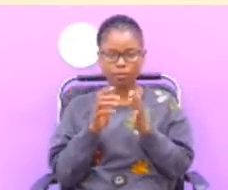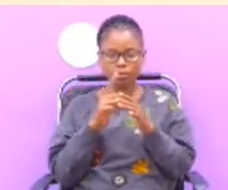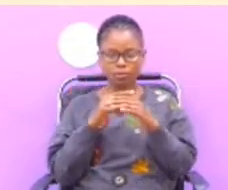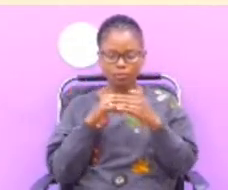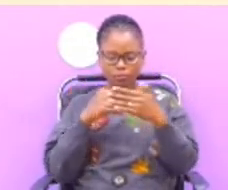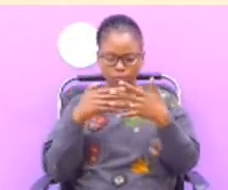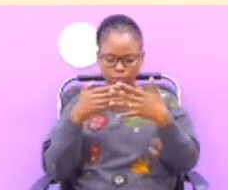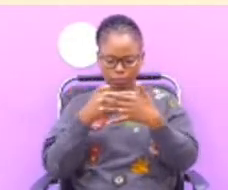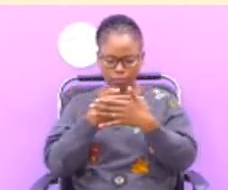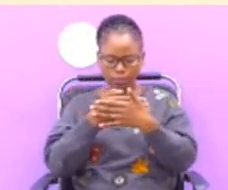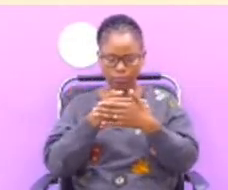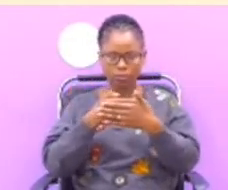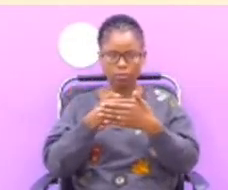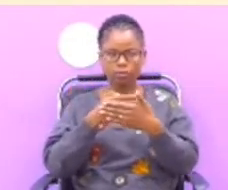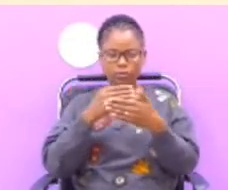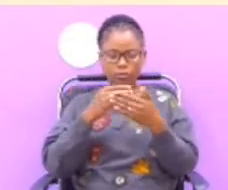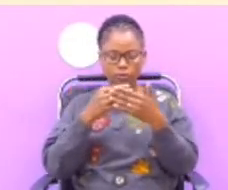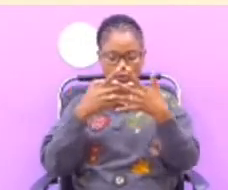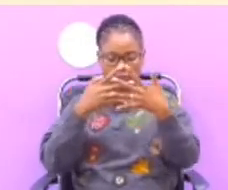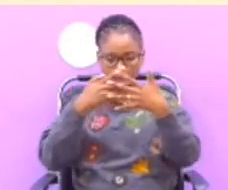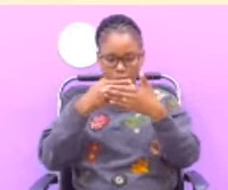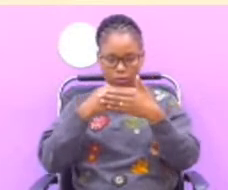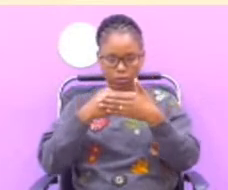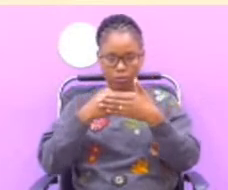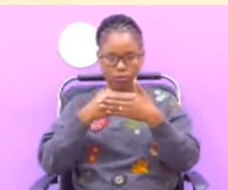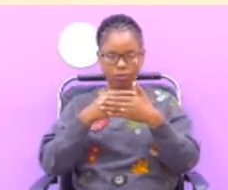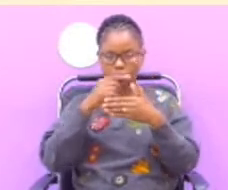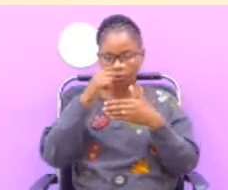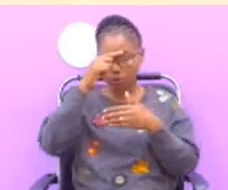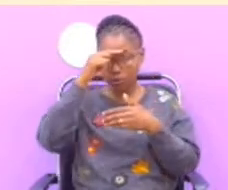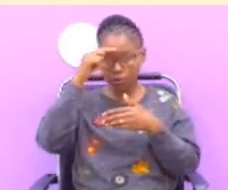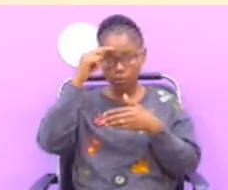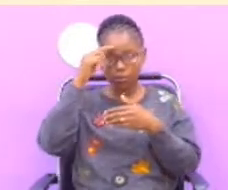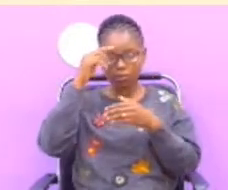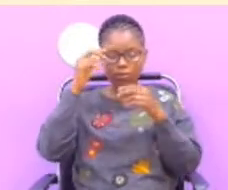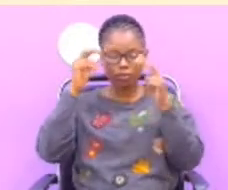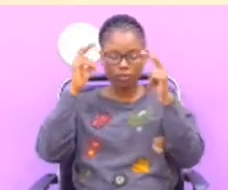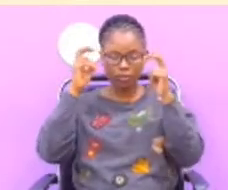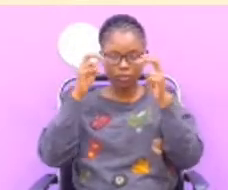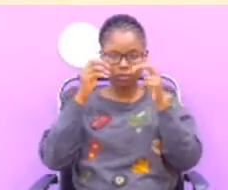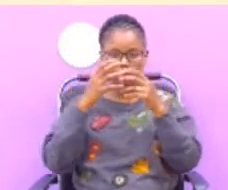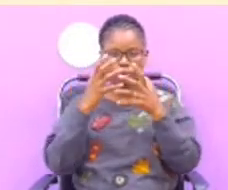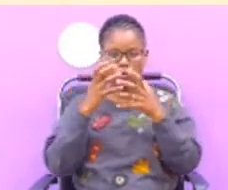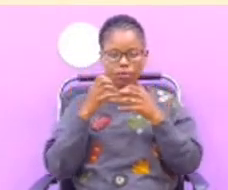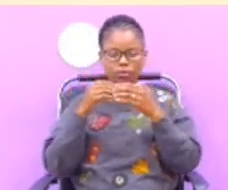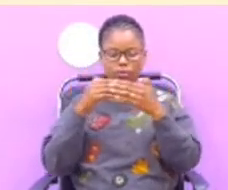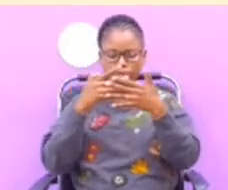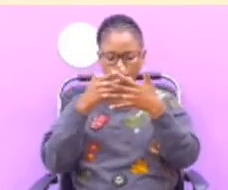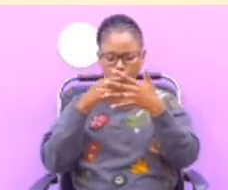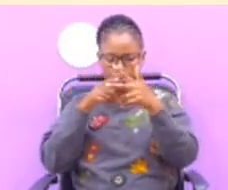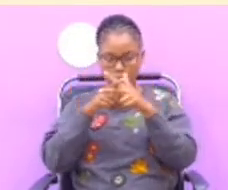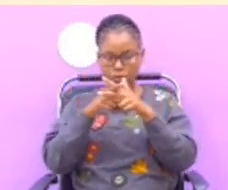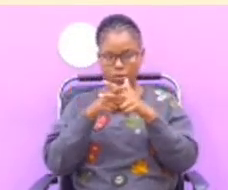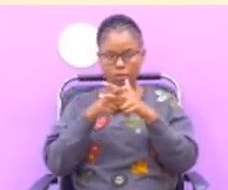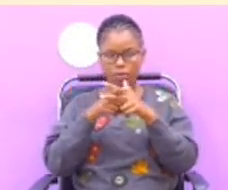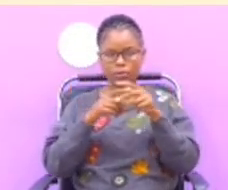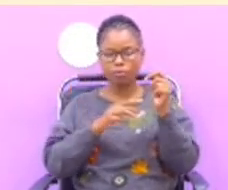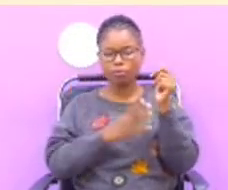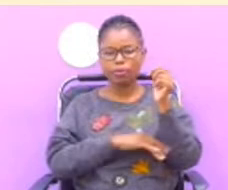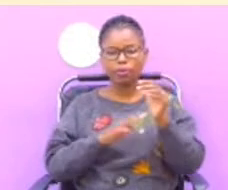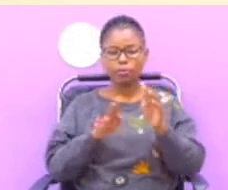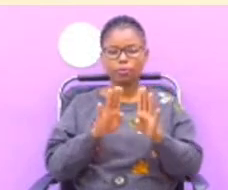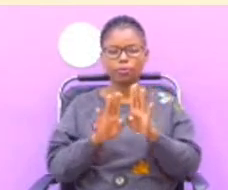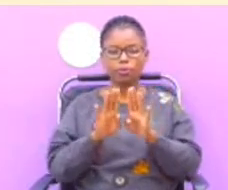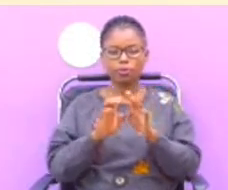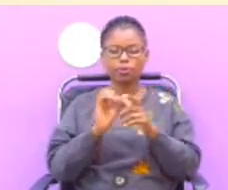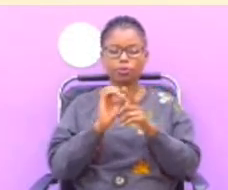ũrĩa ũthingũrĩtwo nĩ Saitani tondũ Saitani arenda ũingĩrie waganu mwanya-inĩ ũcio Saitani arenda ũgererie